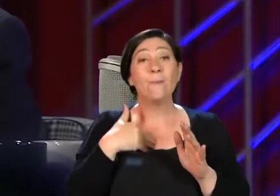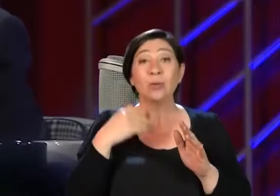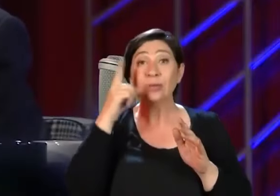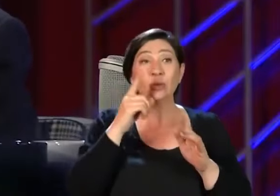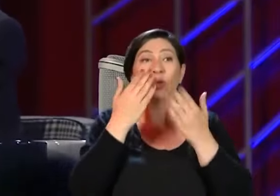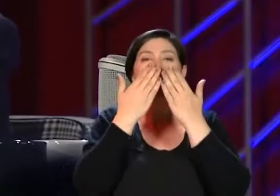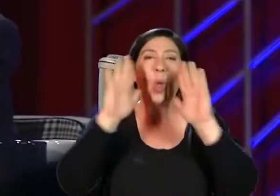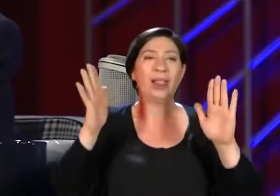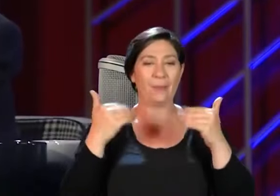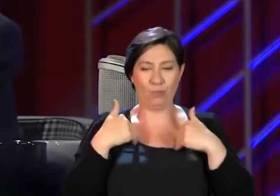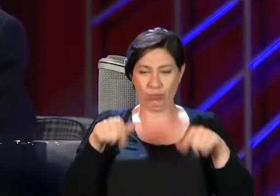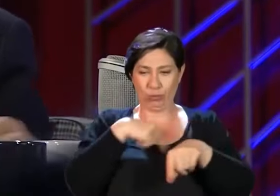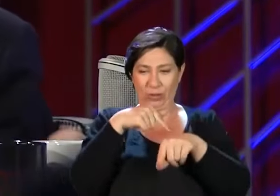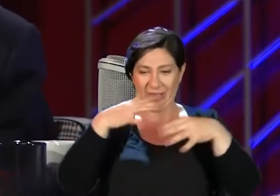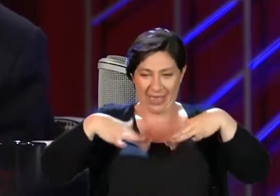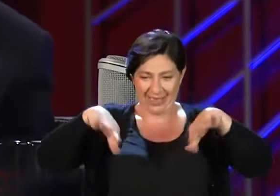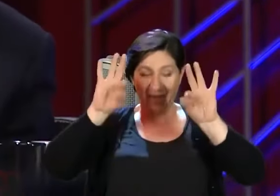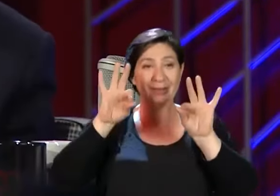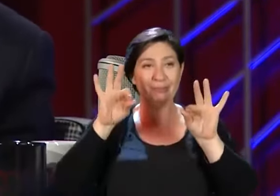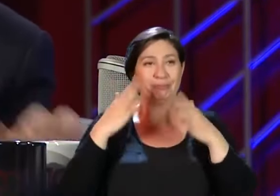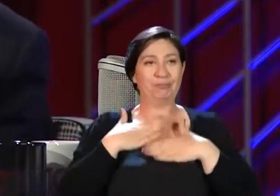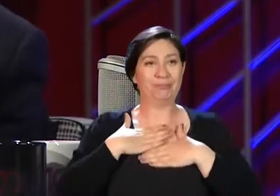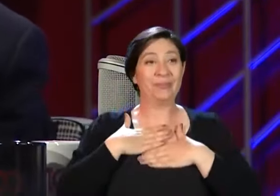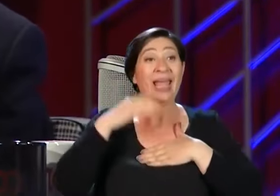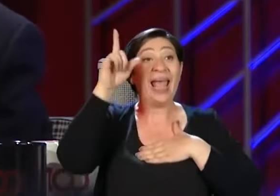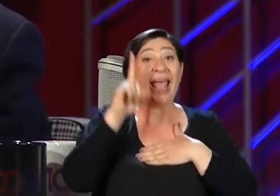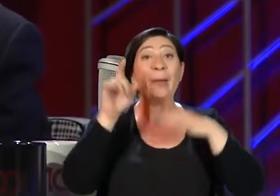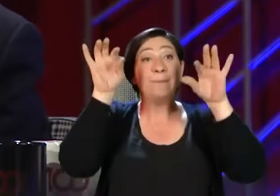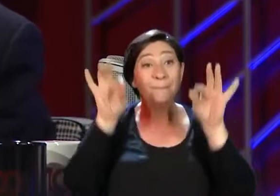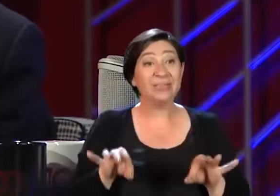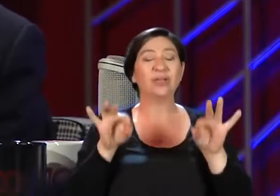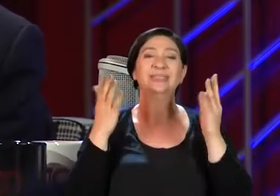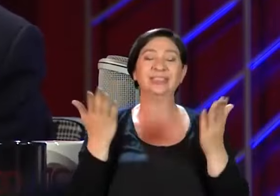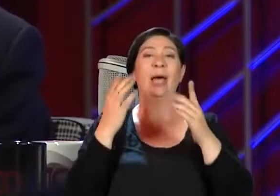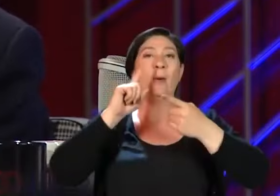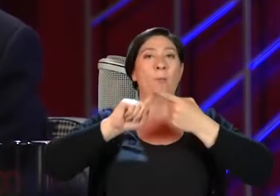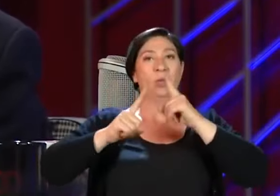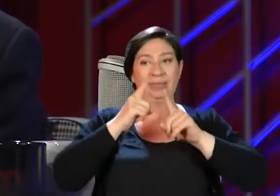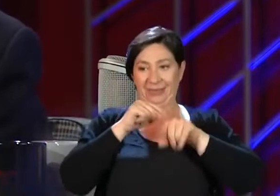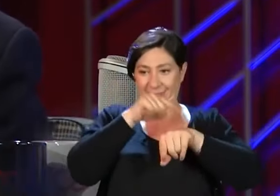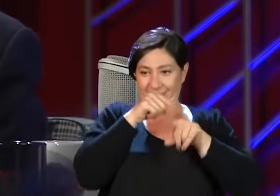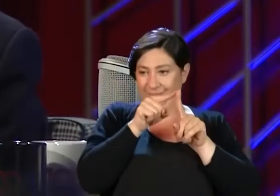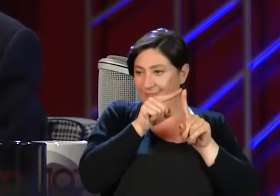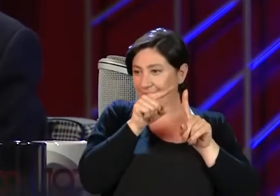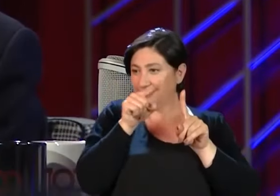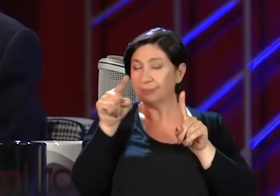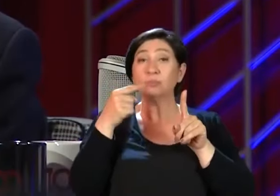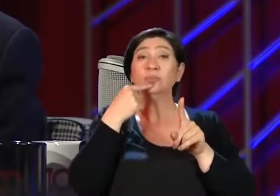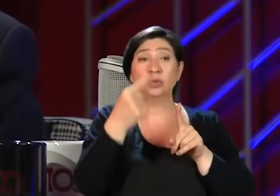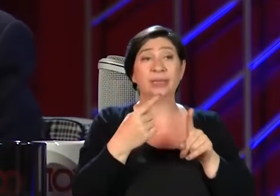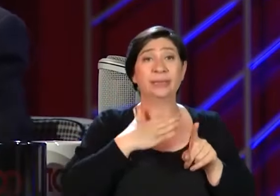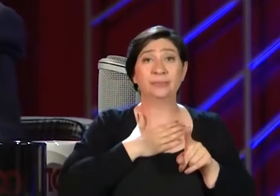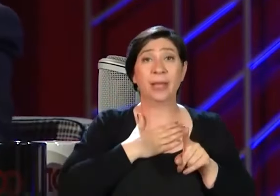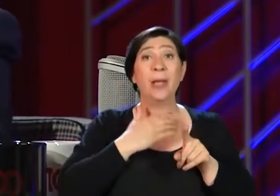bütün doğallığımla bu sürece hazırlandığımı, ki daha önce ilk başlangıcında, siyasal sürecimin ilk başlangıcında